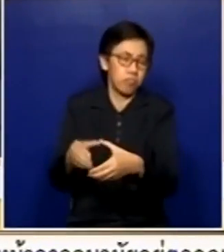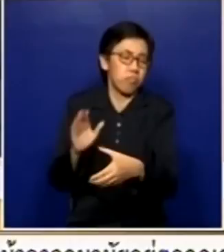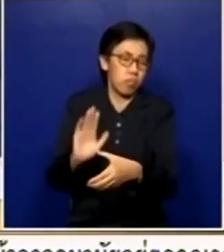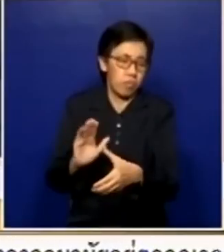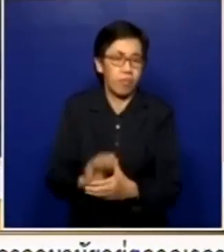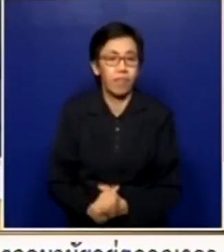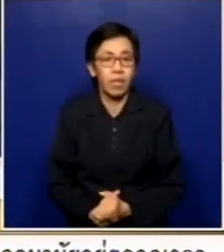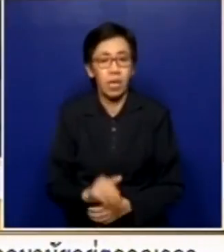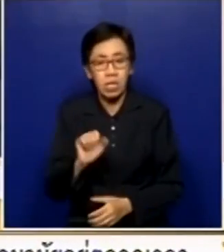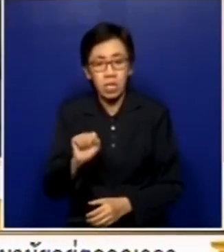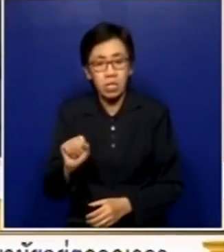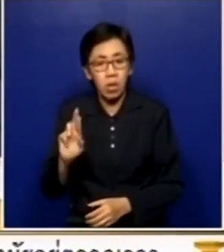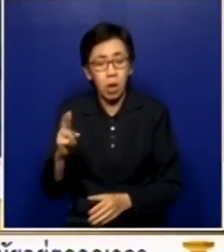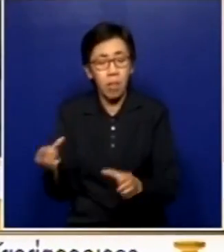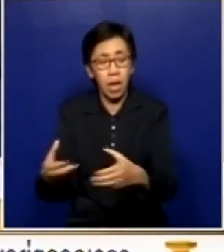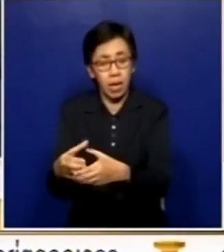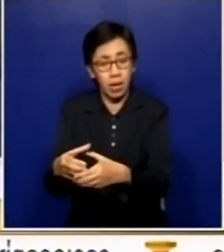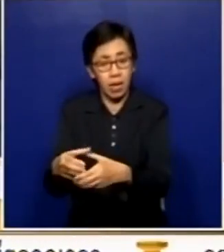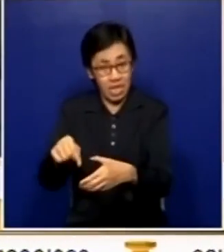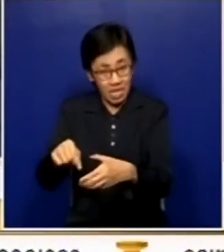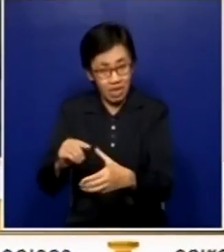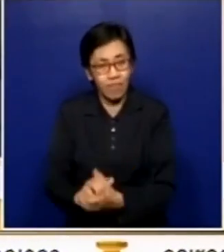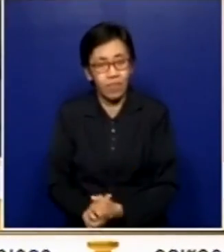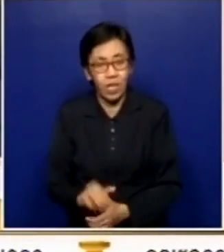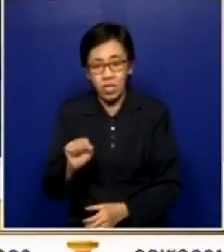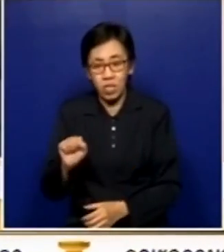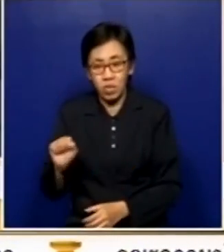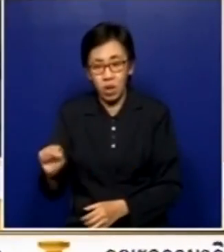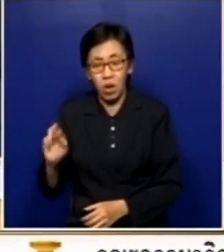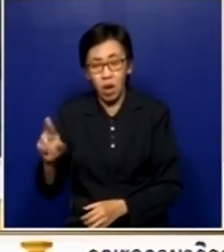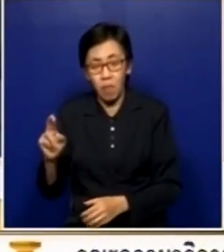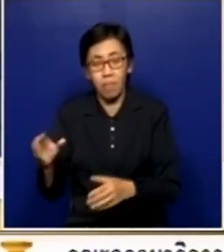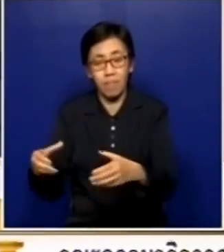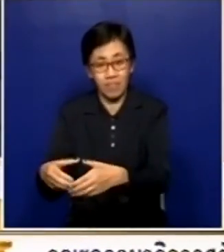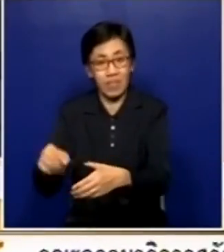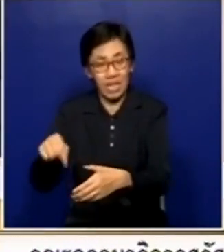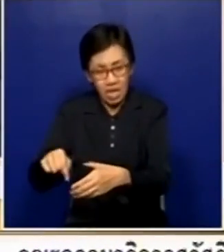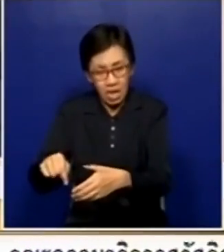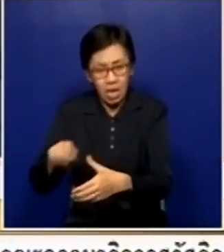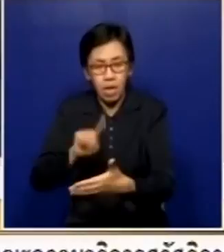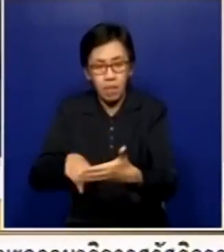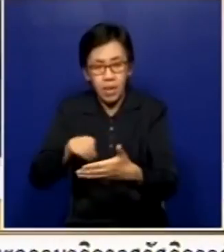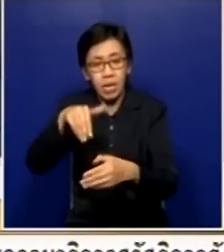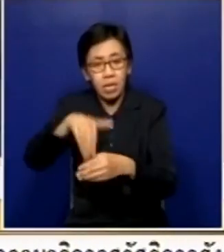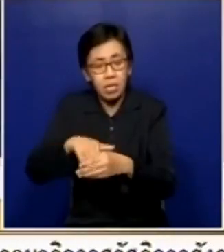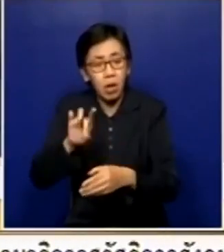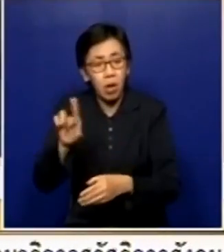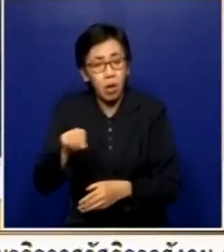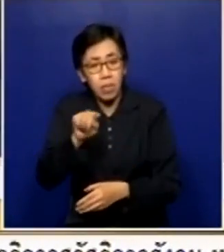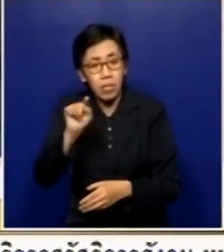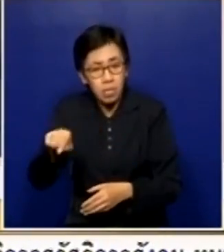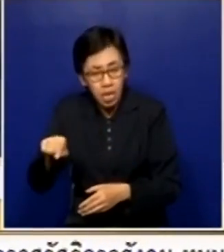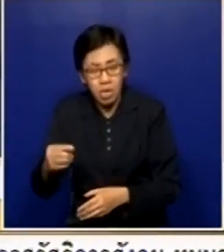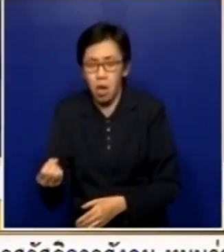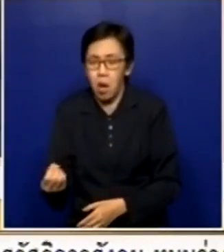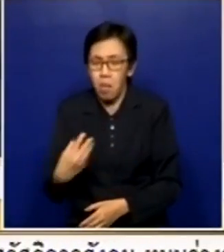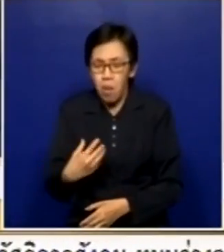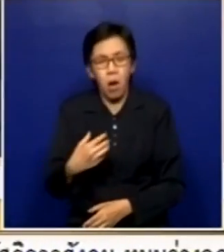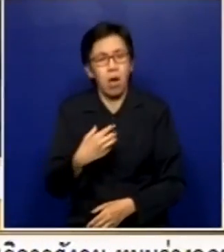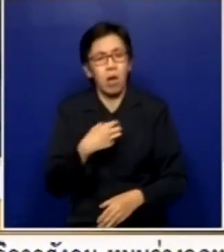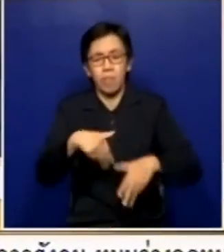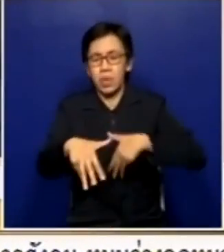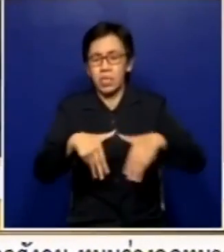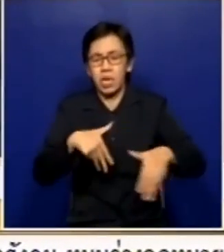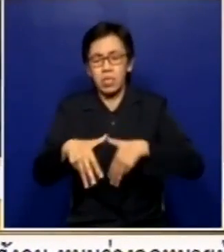ว่า 2ชุดใหม่นั้นกำลังจะมาจากการเลือกตั้งร้อยเปอร์เซ็นต์และเข้ามาถึงเขาบอกว่าว่าส่วนใหญ่ประชา